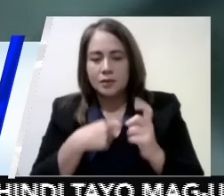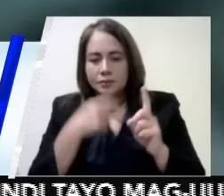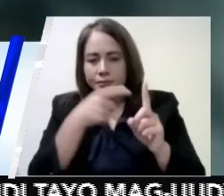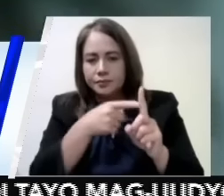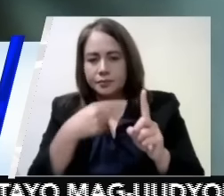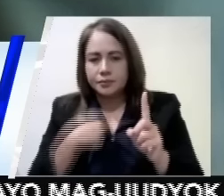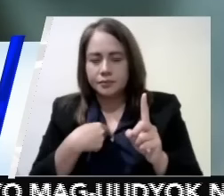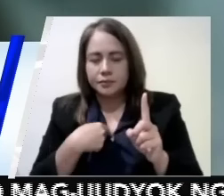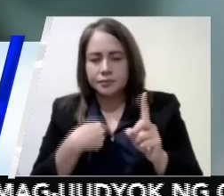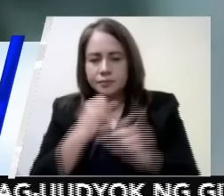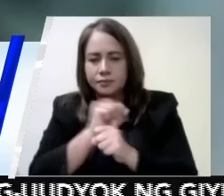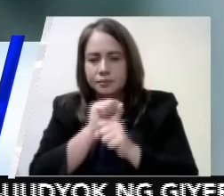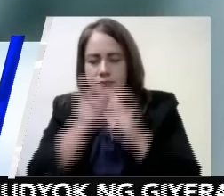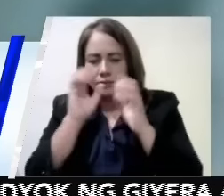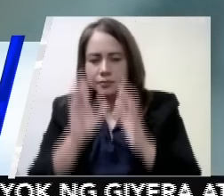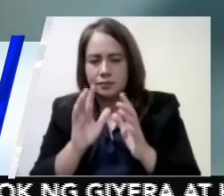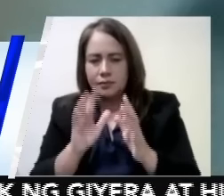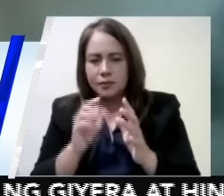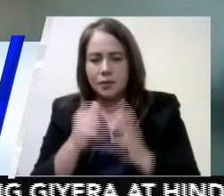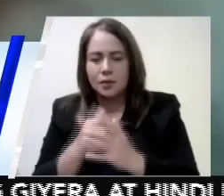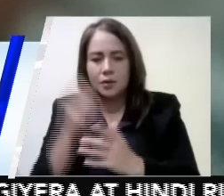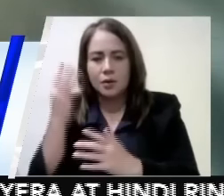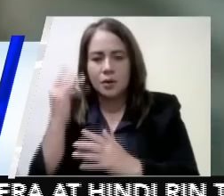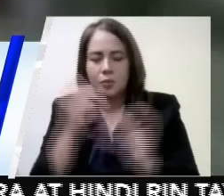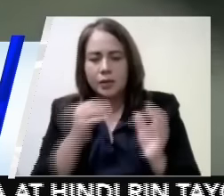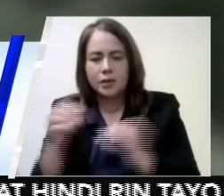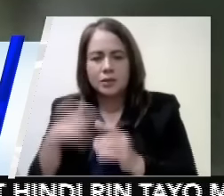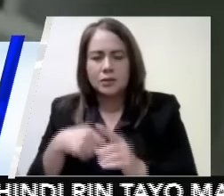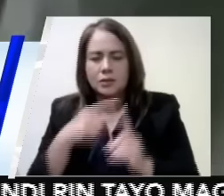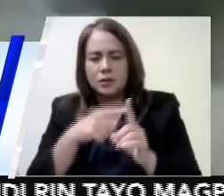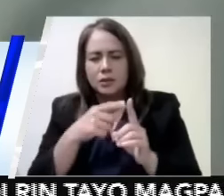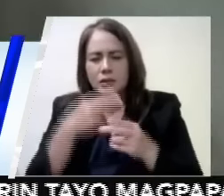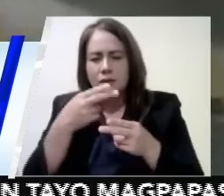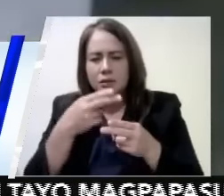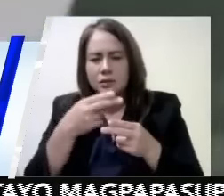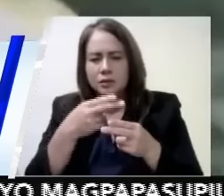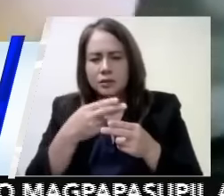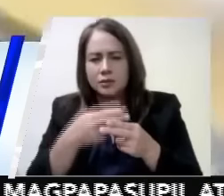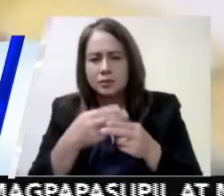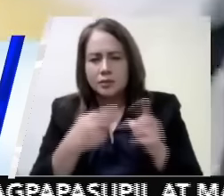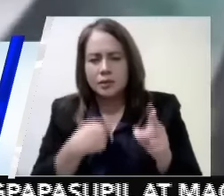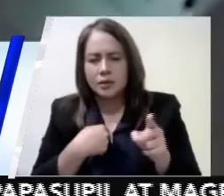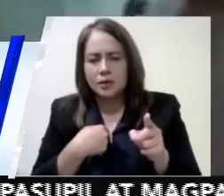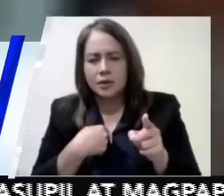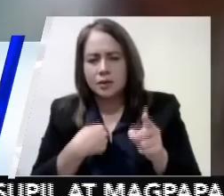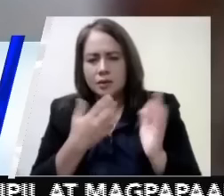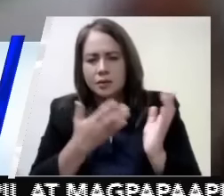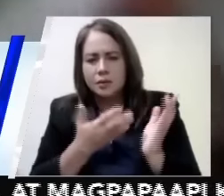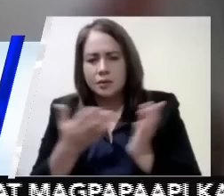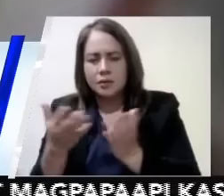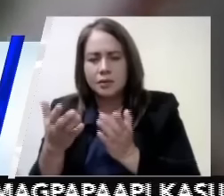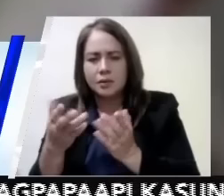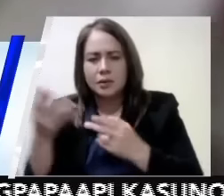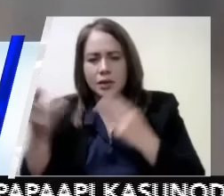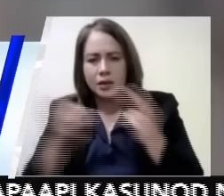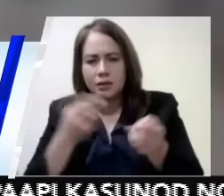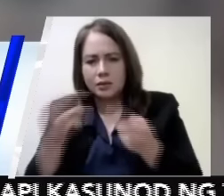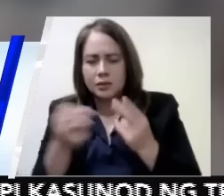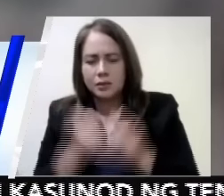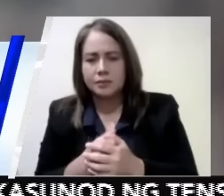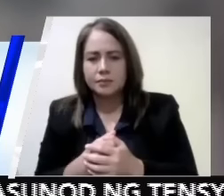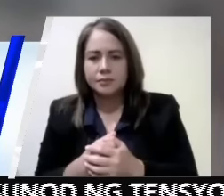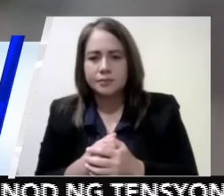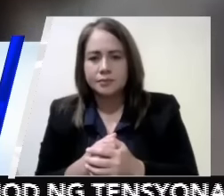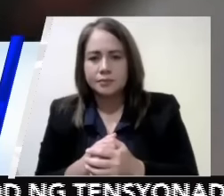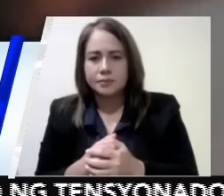ang entrapment operation laban kay alias Nenita na isang umanong illegal recruiter. Ang bayad din ng travel tax to eh! Agad